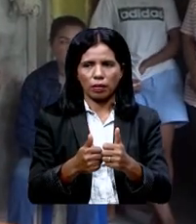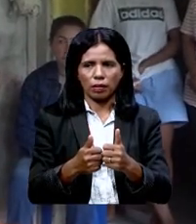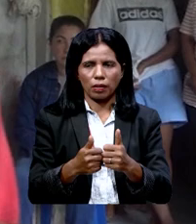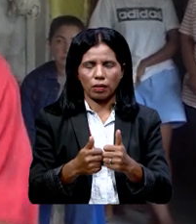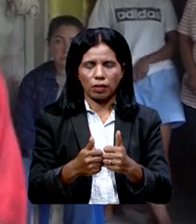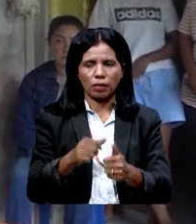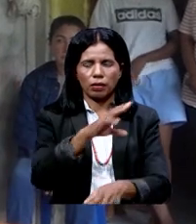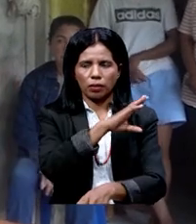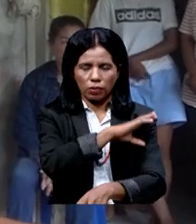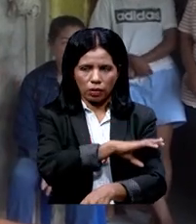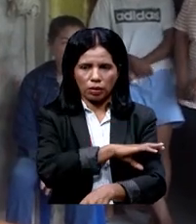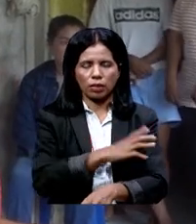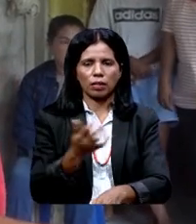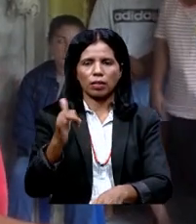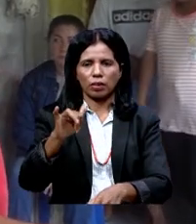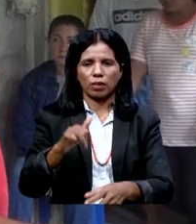segurança civil